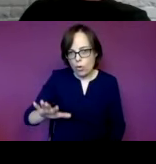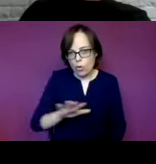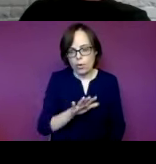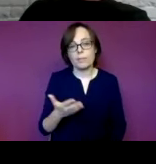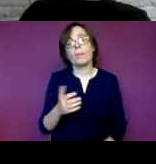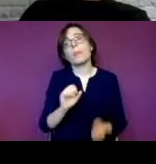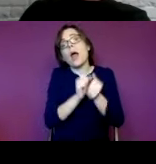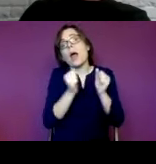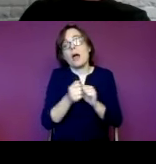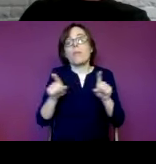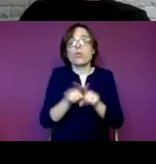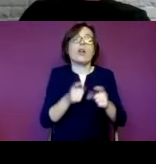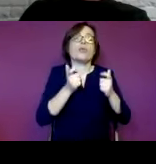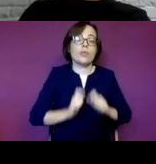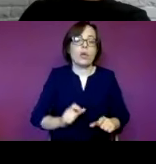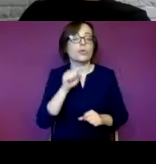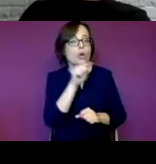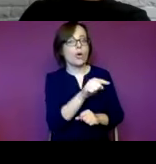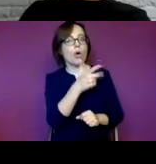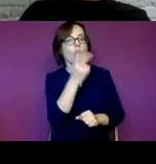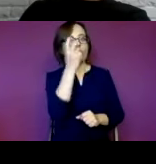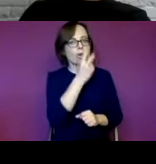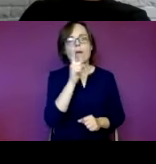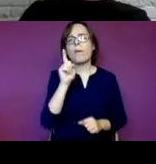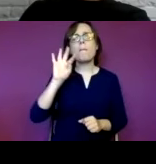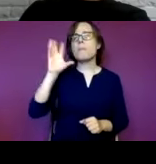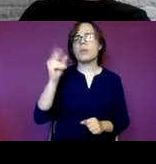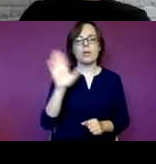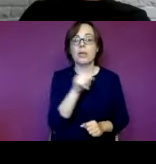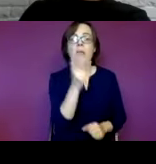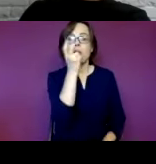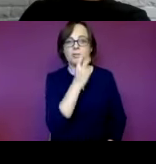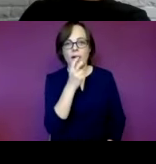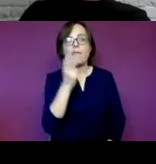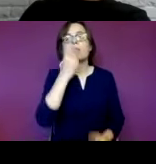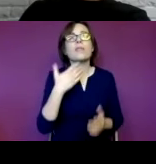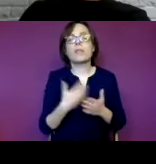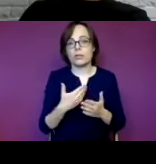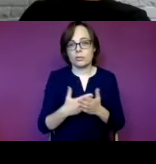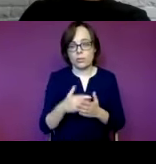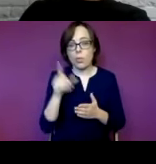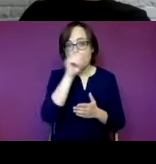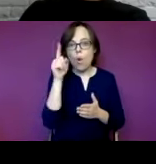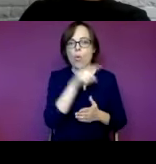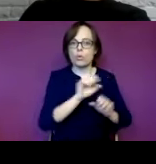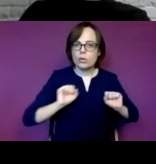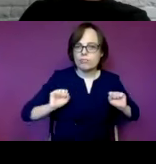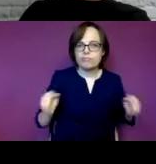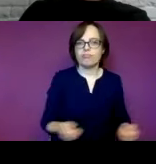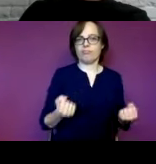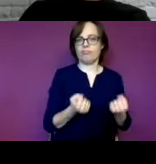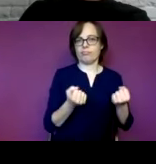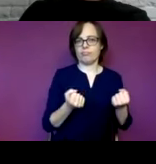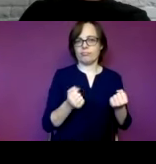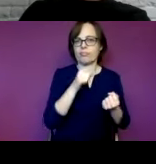właśnie to było pojęcie ciekawe, a nie najpiękniejsze, gdzie ta ciekawość wynikała z tego, że ludzie się zaktywizowali do czegoś, wymyślili coś, co